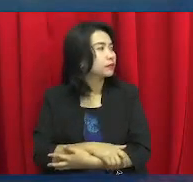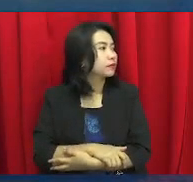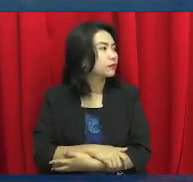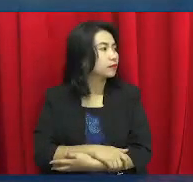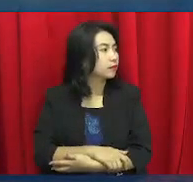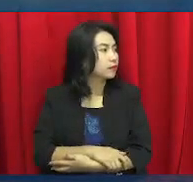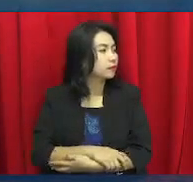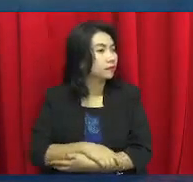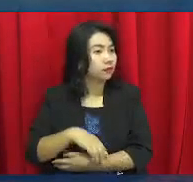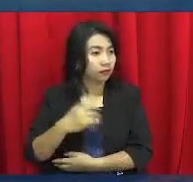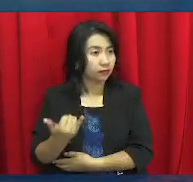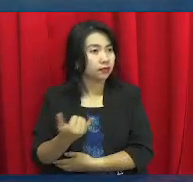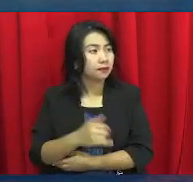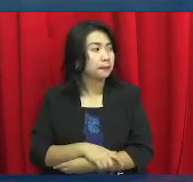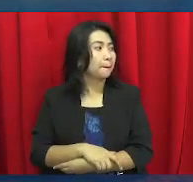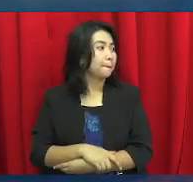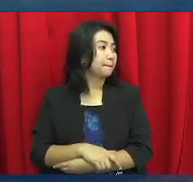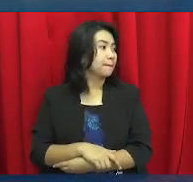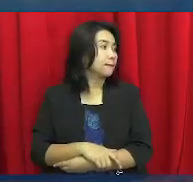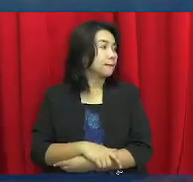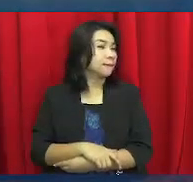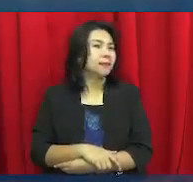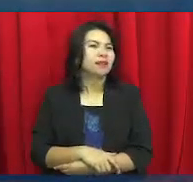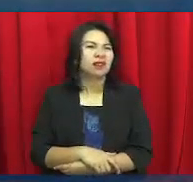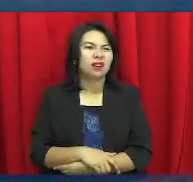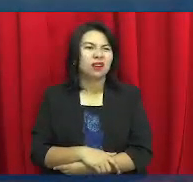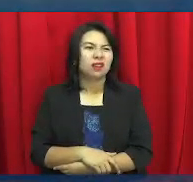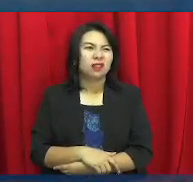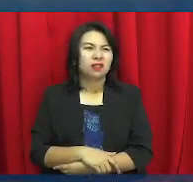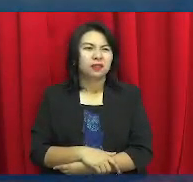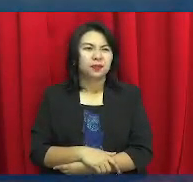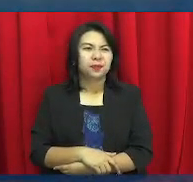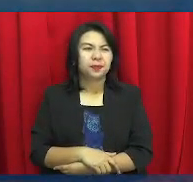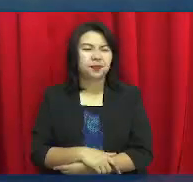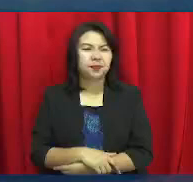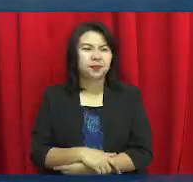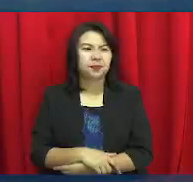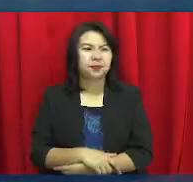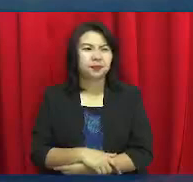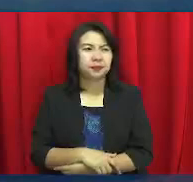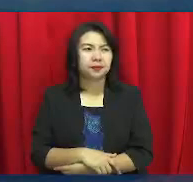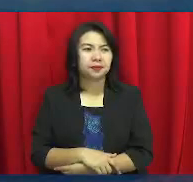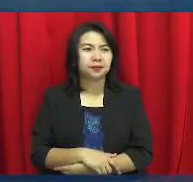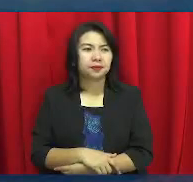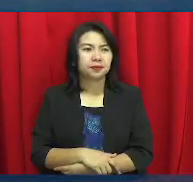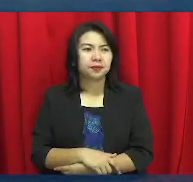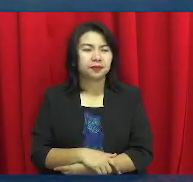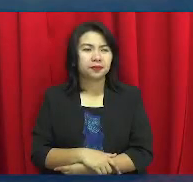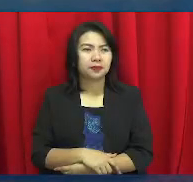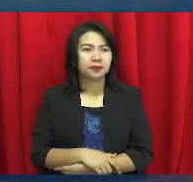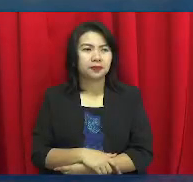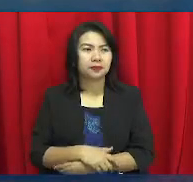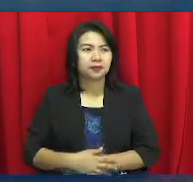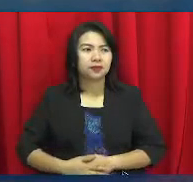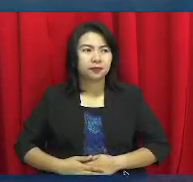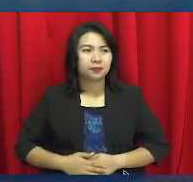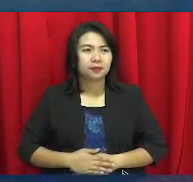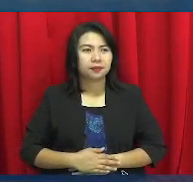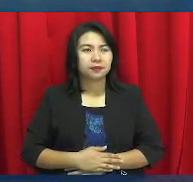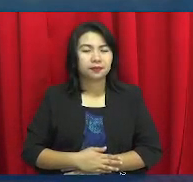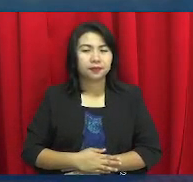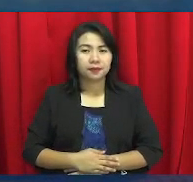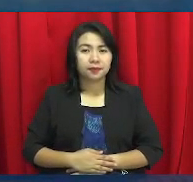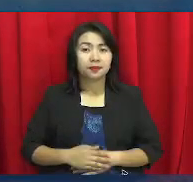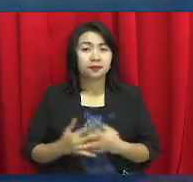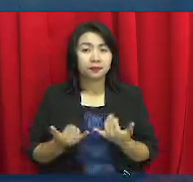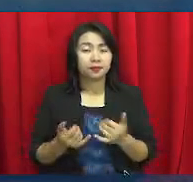All right, Sir Gomer, go ahead, sir. Can you share something to us as for the final topic natin, airing of this topic na about